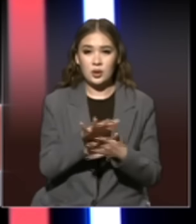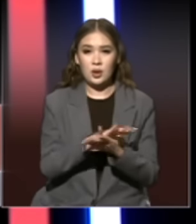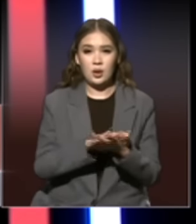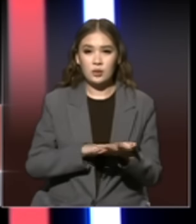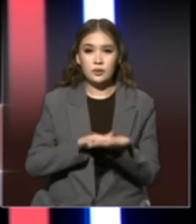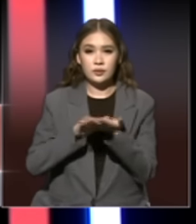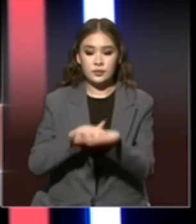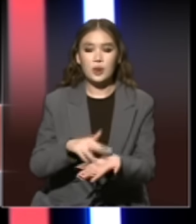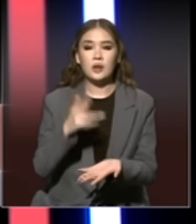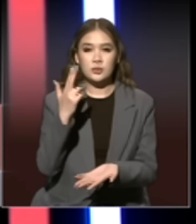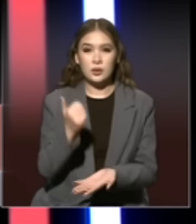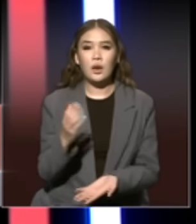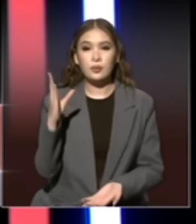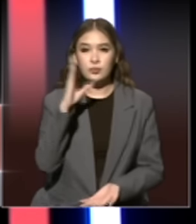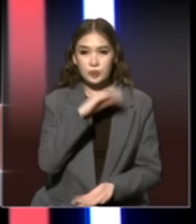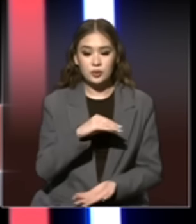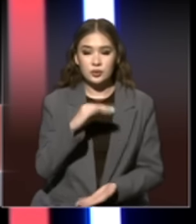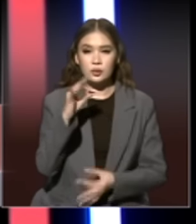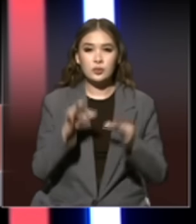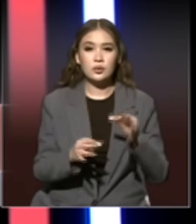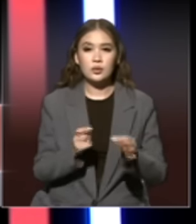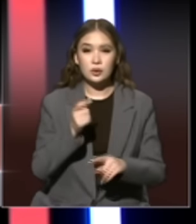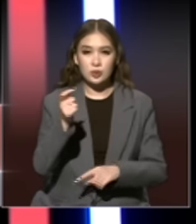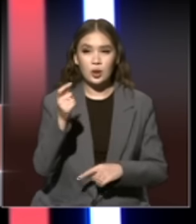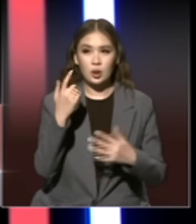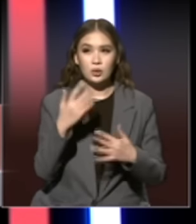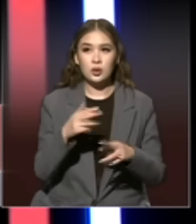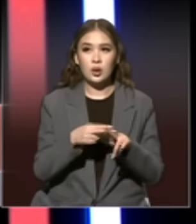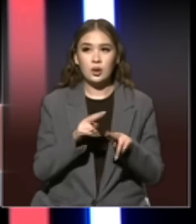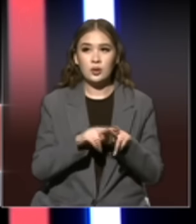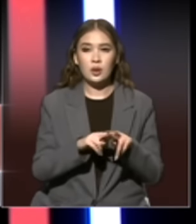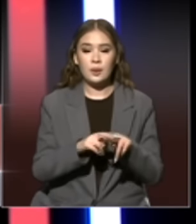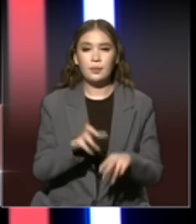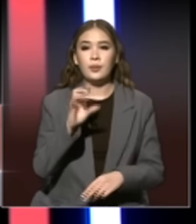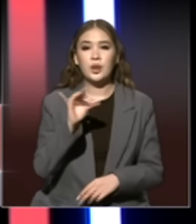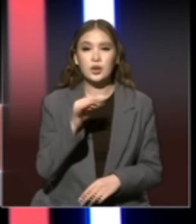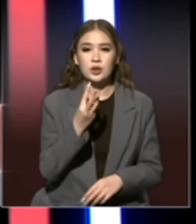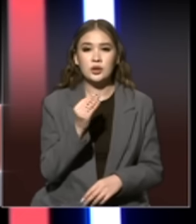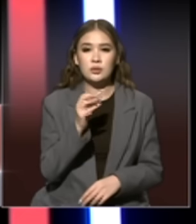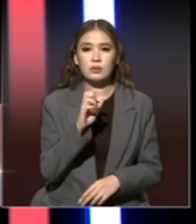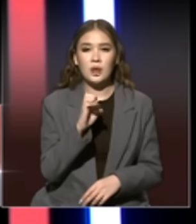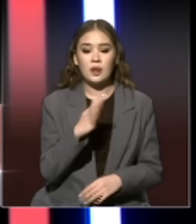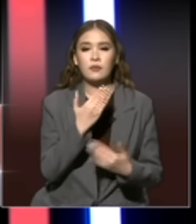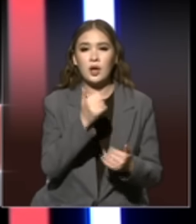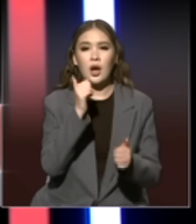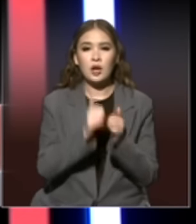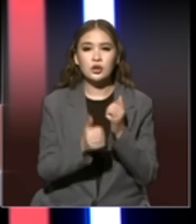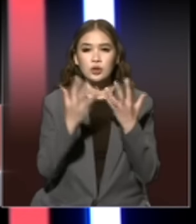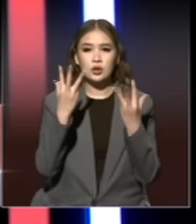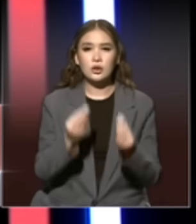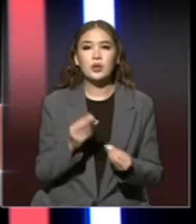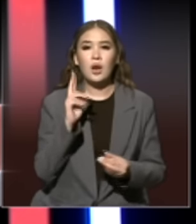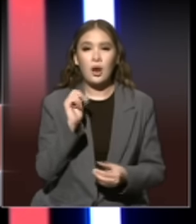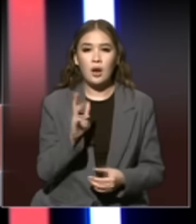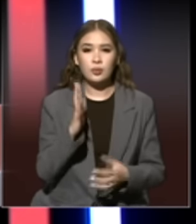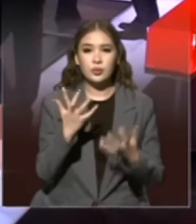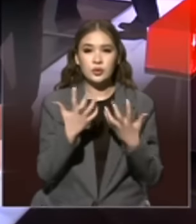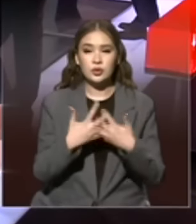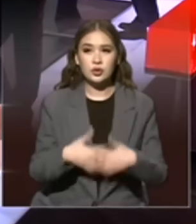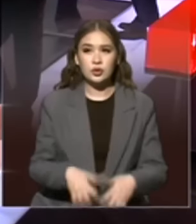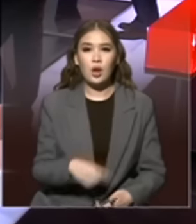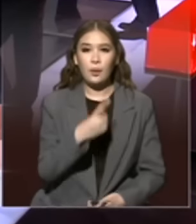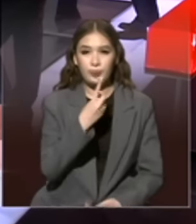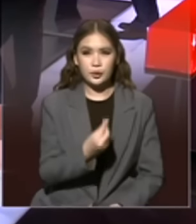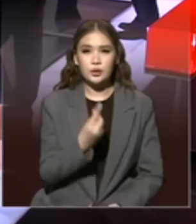Бар, иә. Өтініш береді сотқа, сот сосын қарап. Бишімбаевтың әр күні қалай есептеледі? Бір күн сайын болып есептеледі. Бір күні